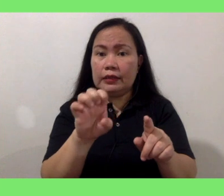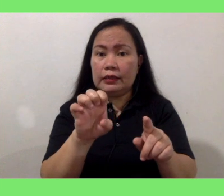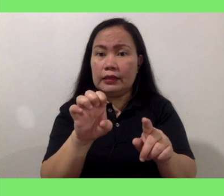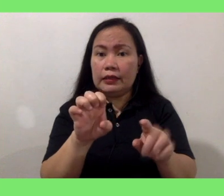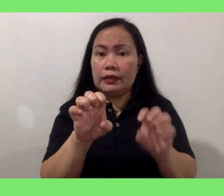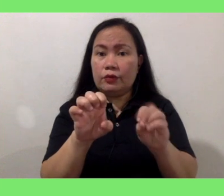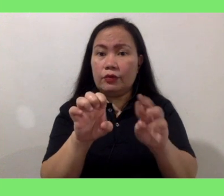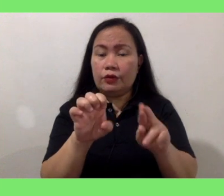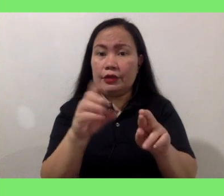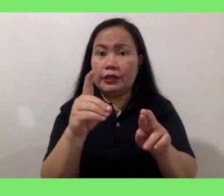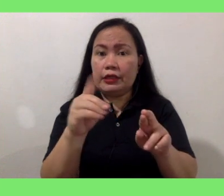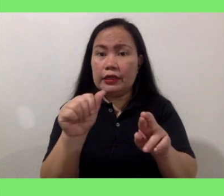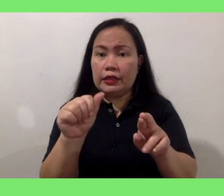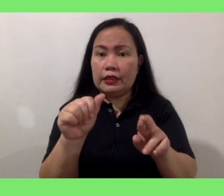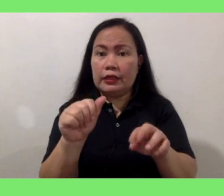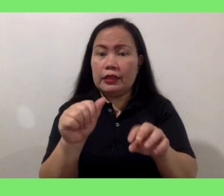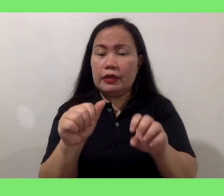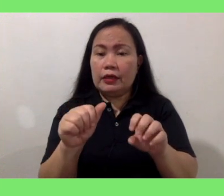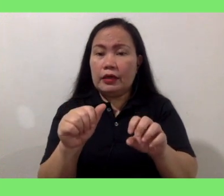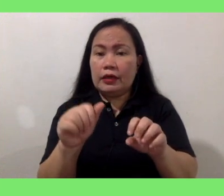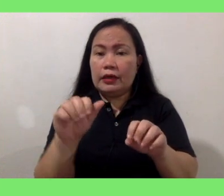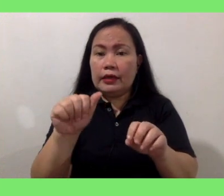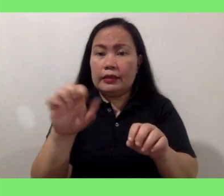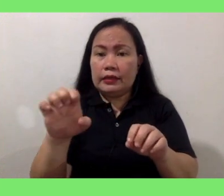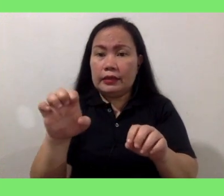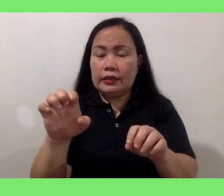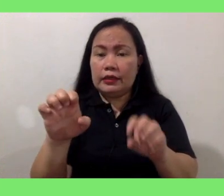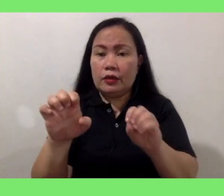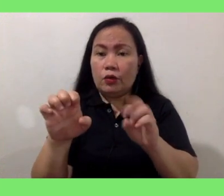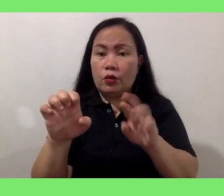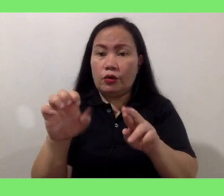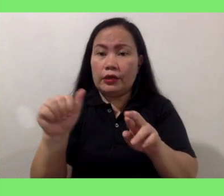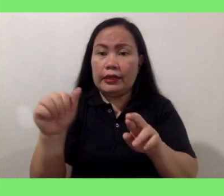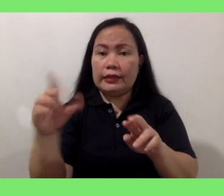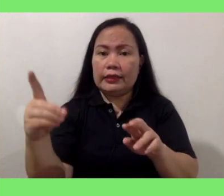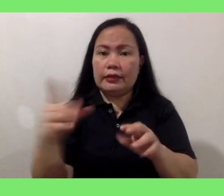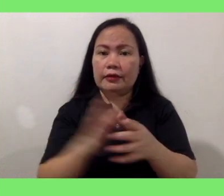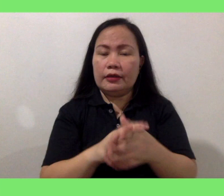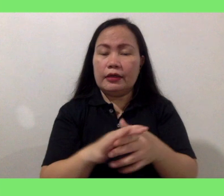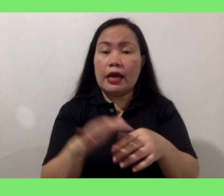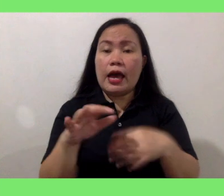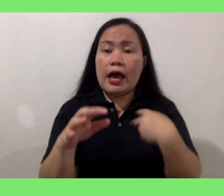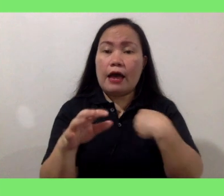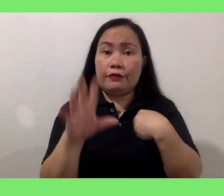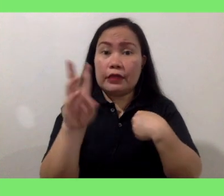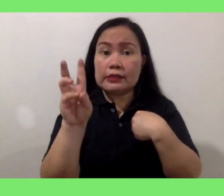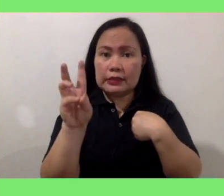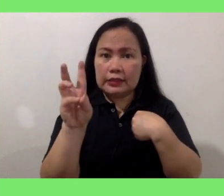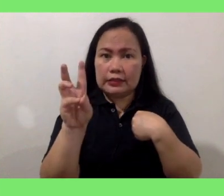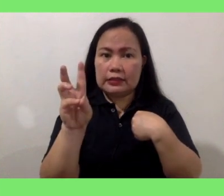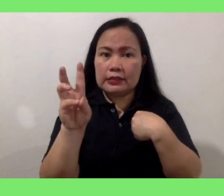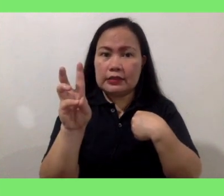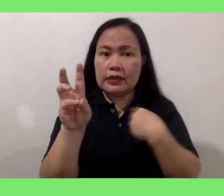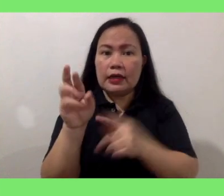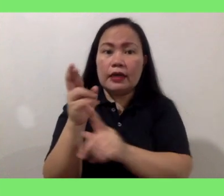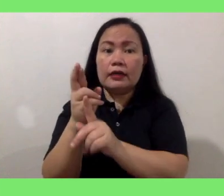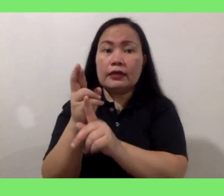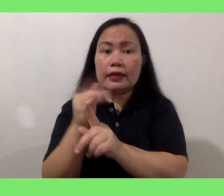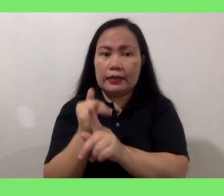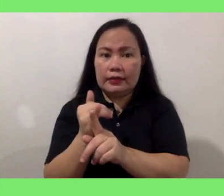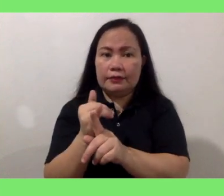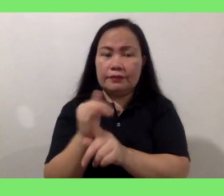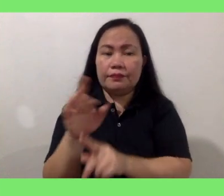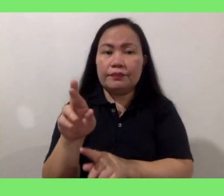and then AE, or pwede rin siyang tawaging AD. Okay? So, we have 1, 2, 3, 4,